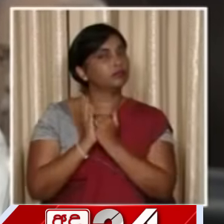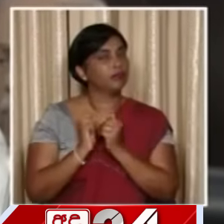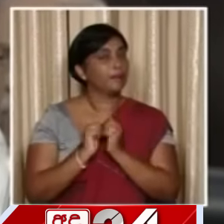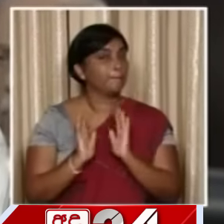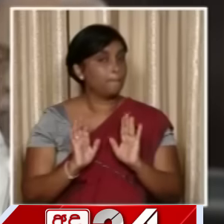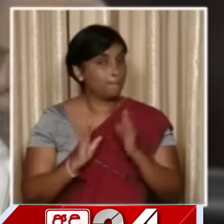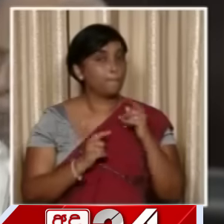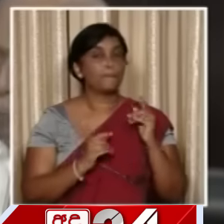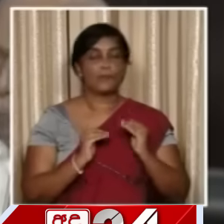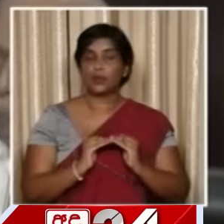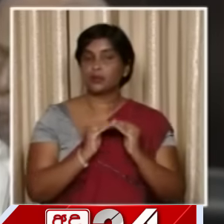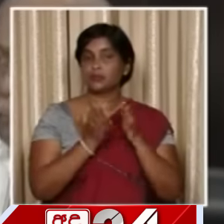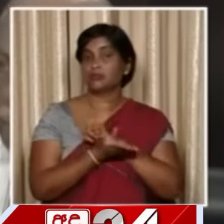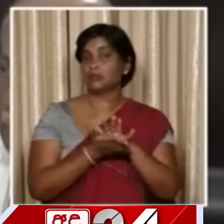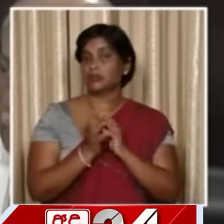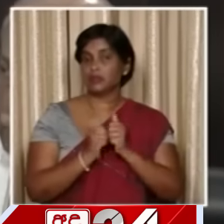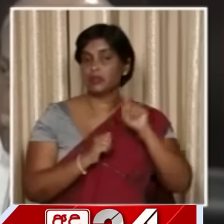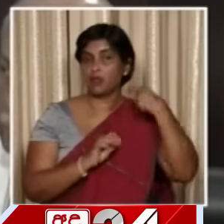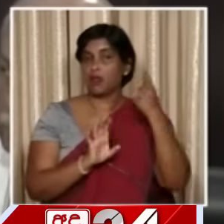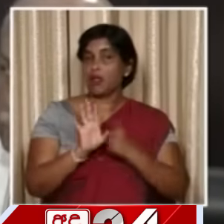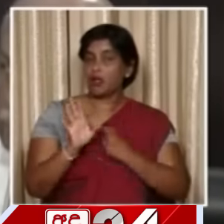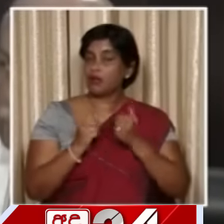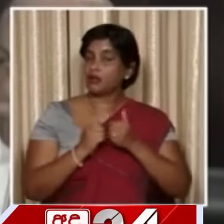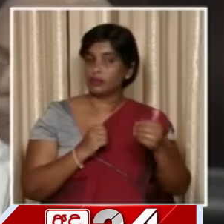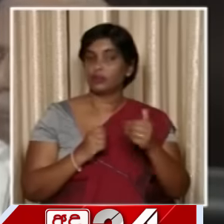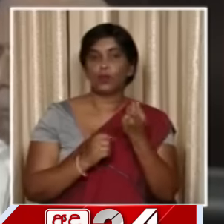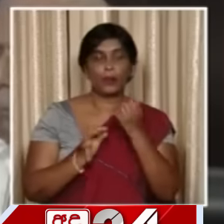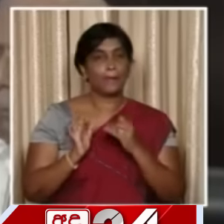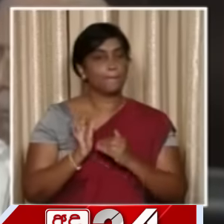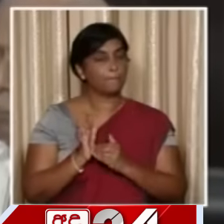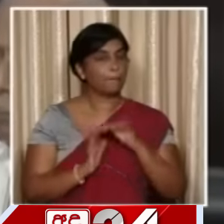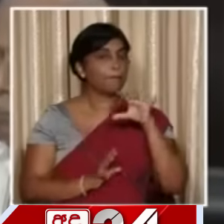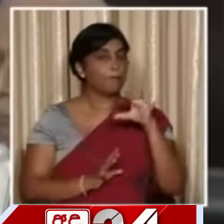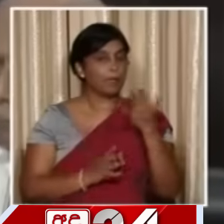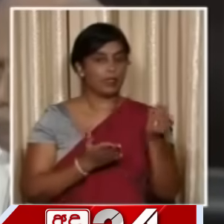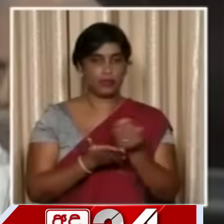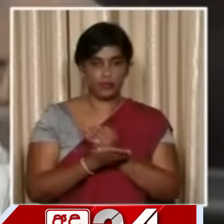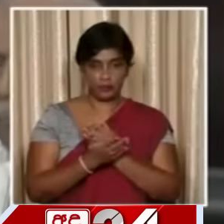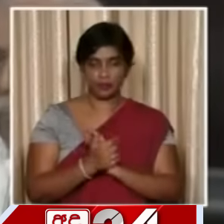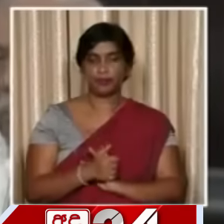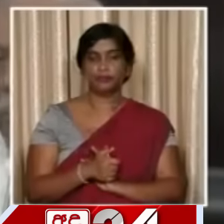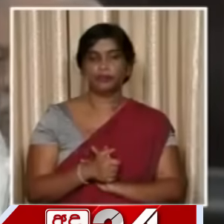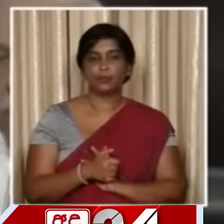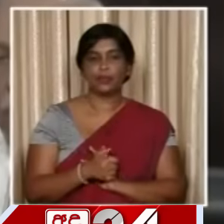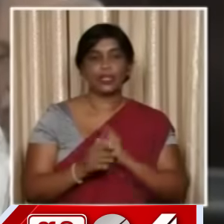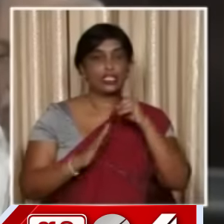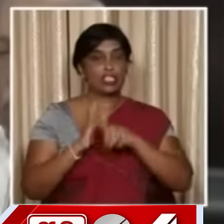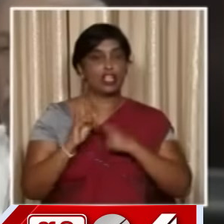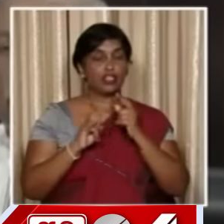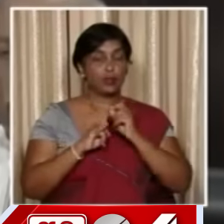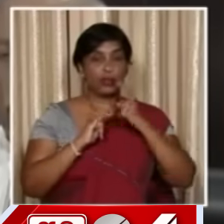ආරම්භක සංවර්ධන කටයුතුෙන් ලබන වර්ෂයේ සඳහා රුපියල් මිලියන 500ක් වෙන් කරනවා. ශ්‍රී ජයවර්ධනපුර